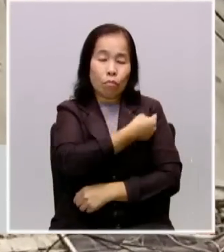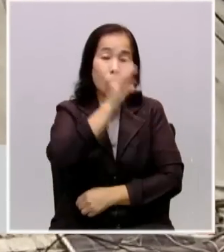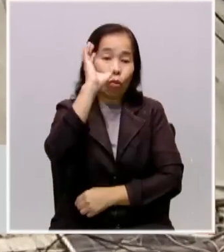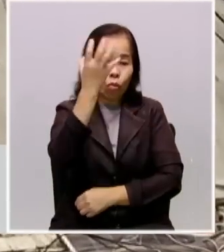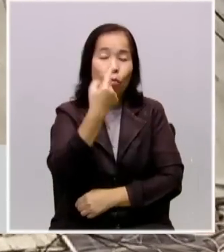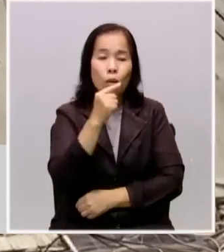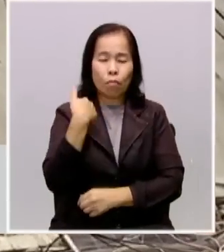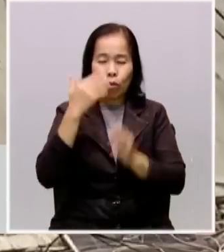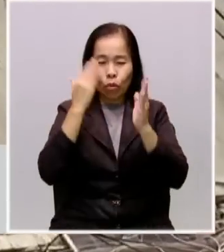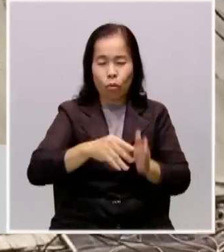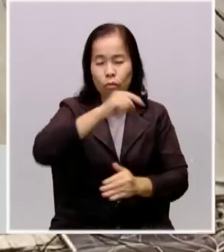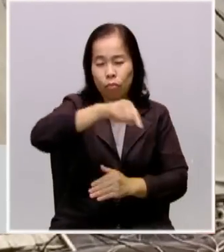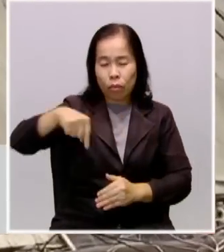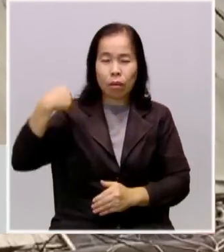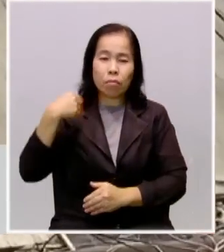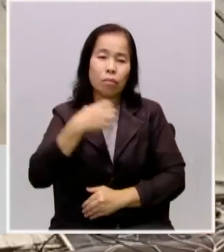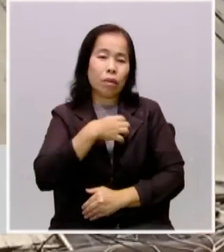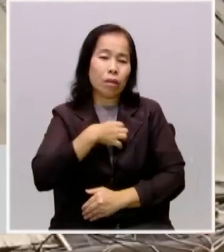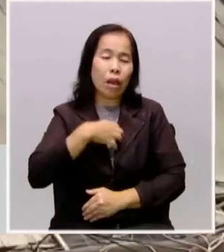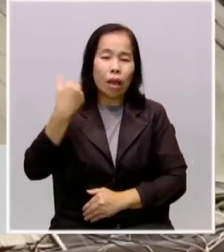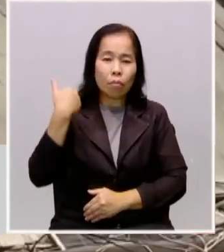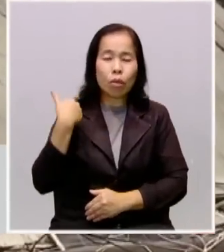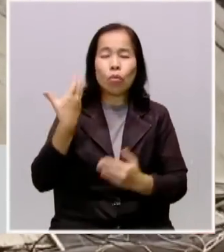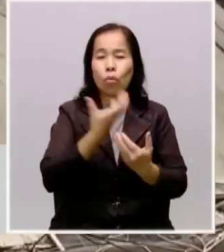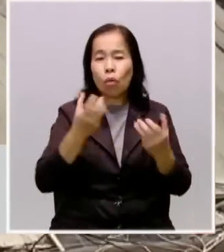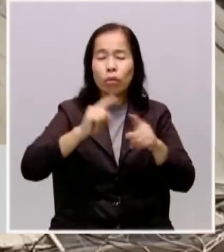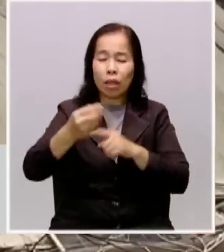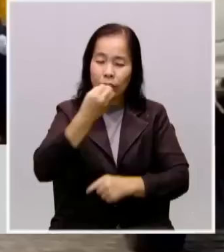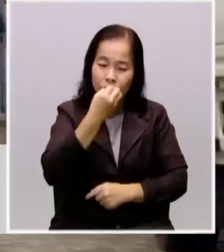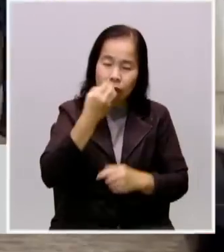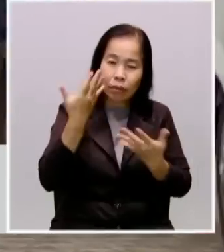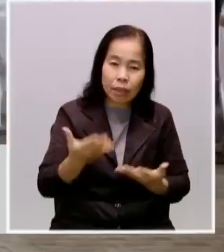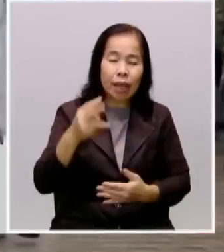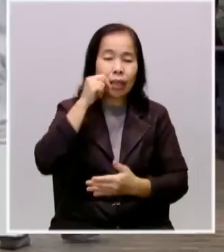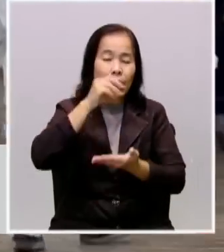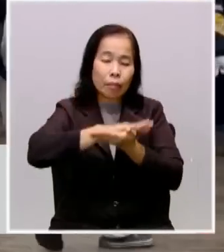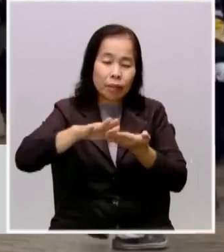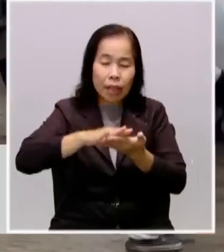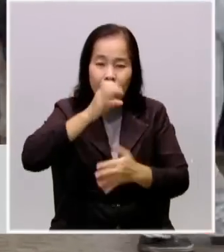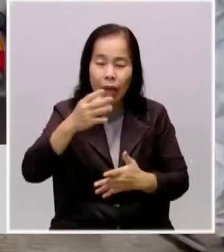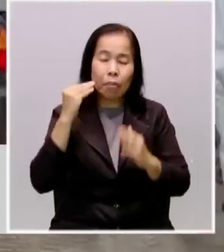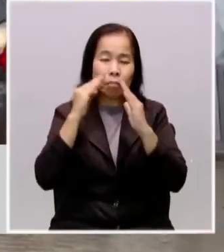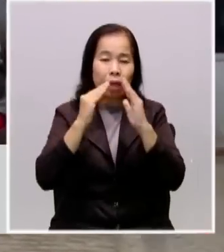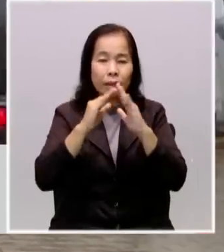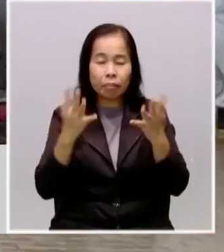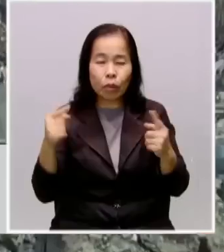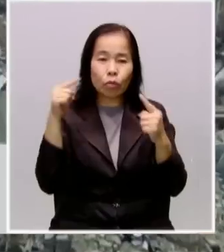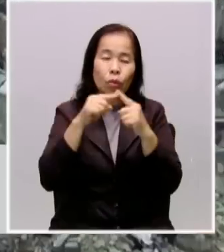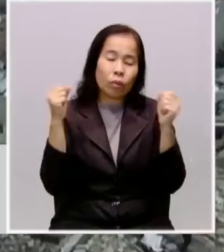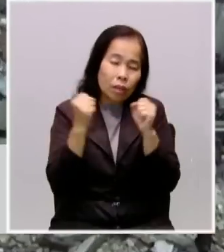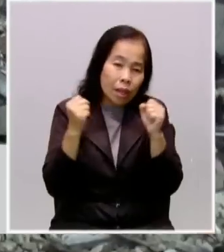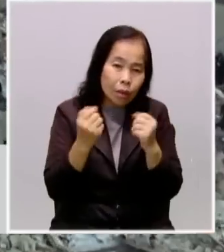ประสบภัยจำนวนมากต้องการการสนับสนุนสิ่งของจำเป็นพื้นฐานของชีวิตอย่างเช่นน้ำสะอาดและที่พักอาศัยในสภาพอากาศที่เลวร้